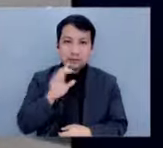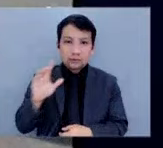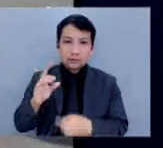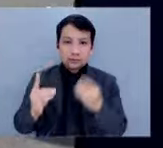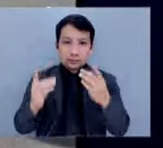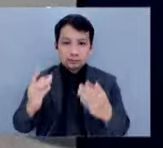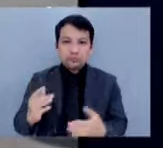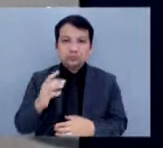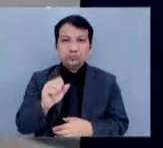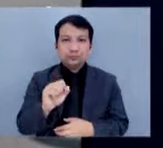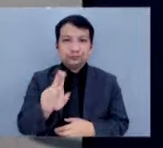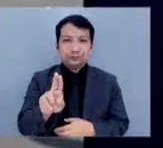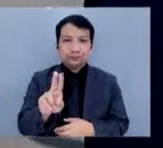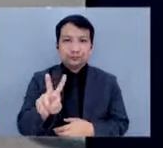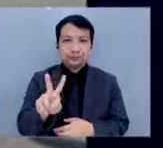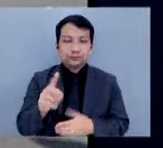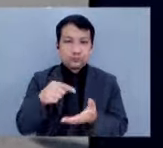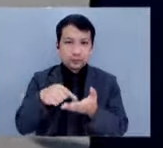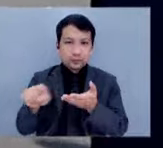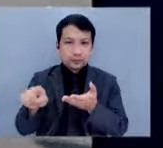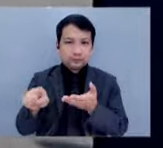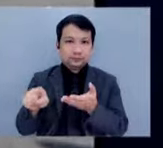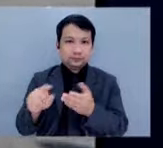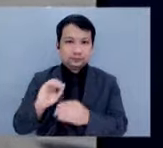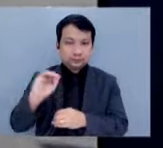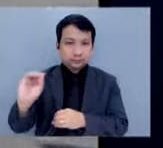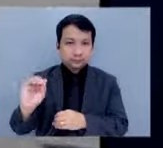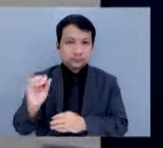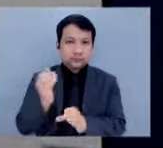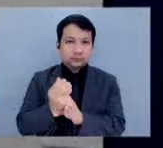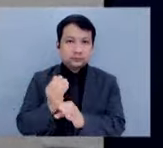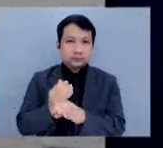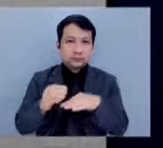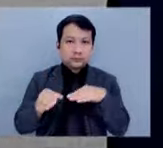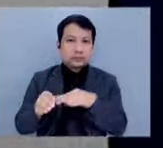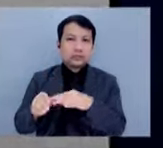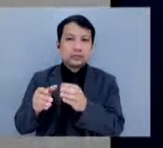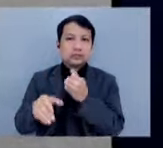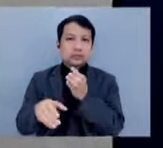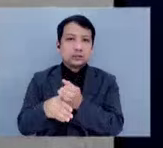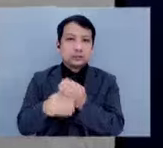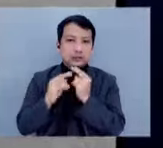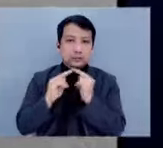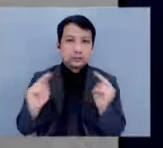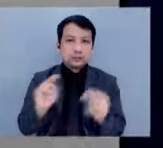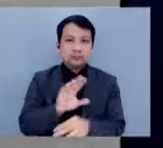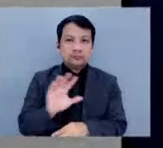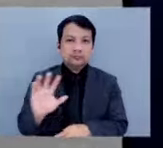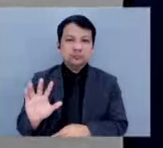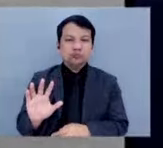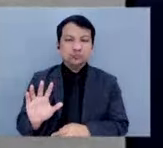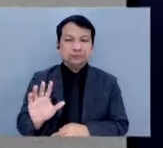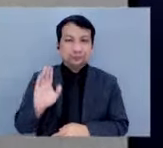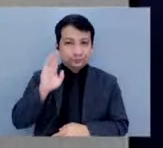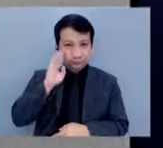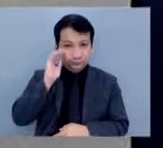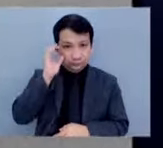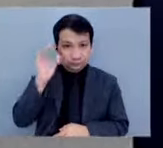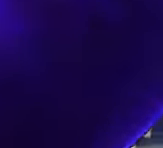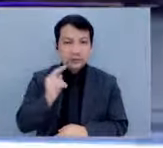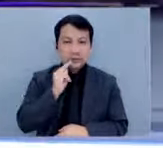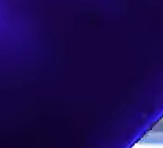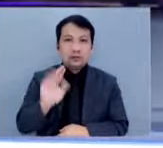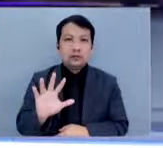SUV na babayaran ang may-ari ng mga inararo sasakyan. Nagbabalita mula sa frontline, Brian Basa, News